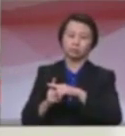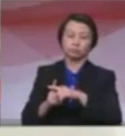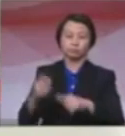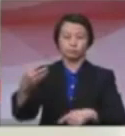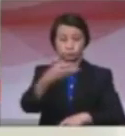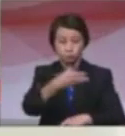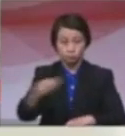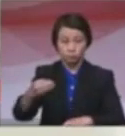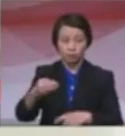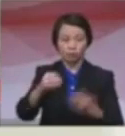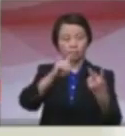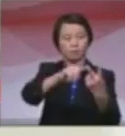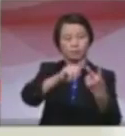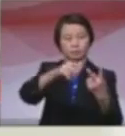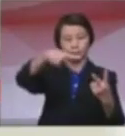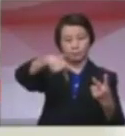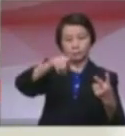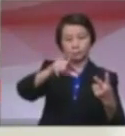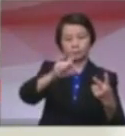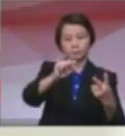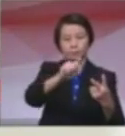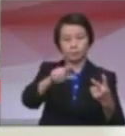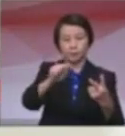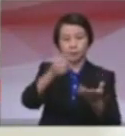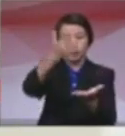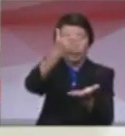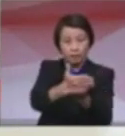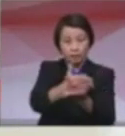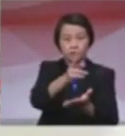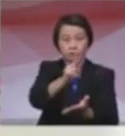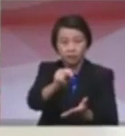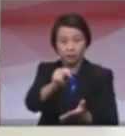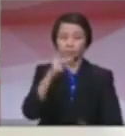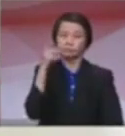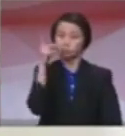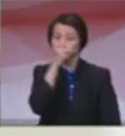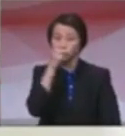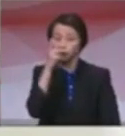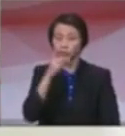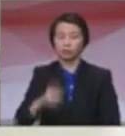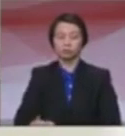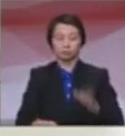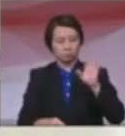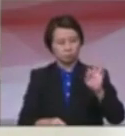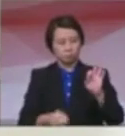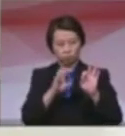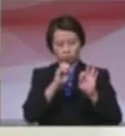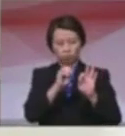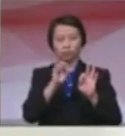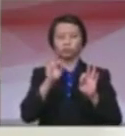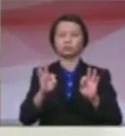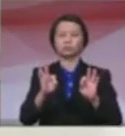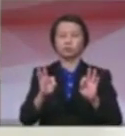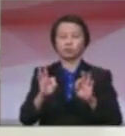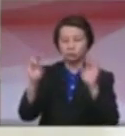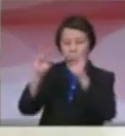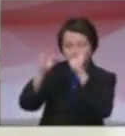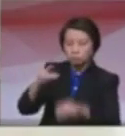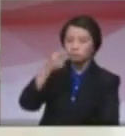Manakala di Plaza Hentian Kajang, sebanyak 909